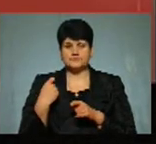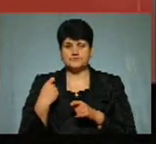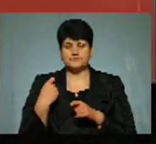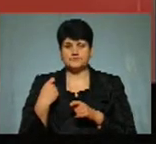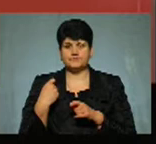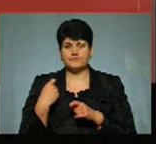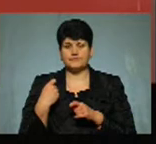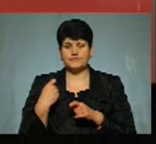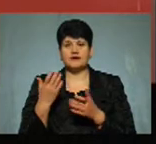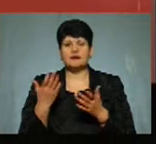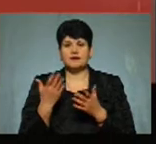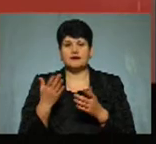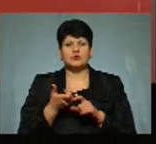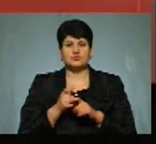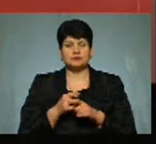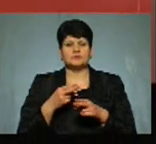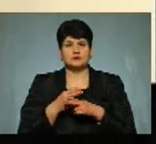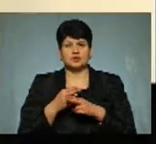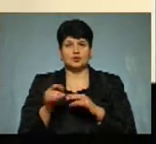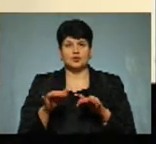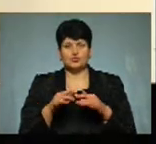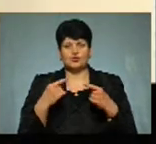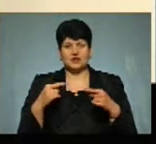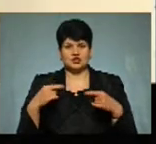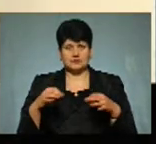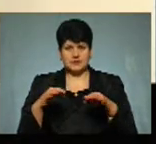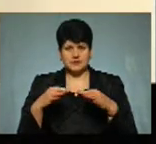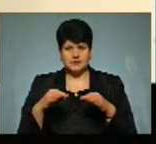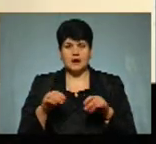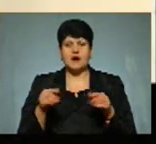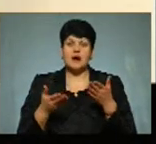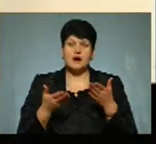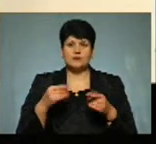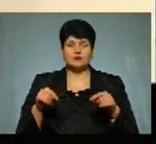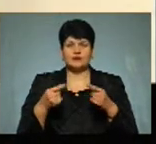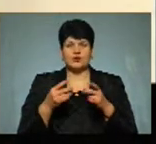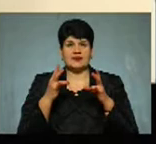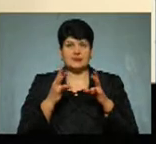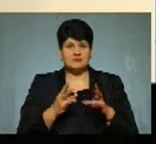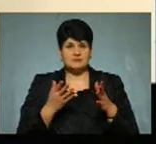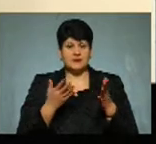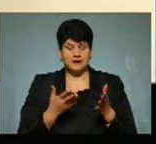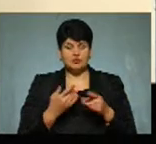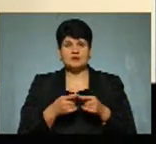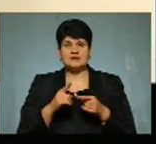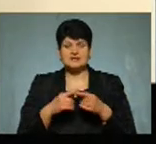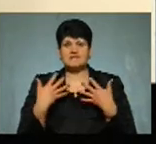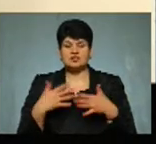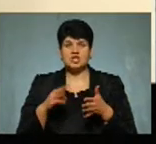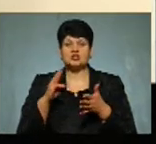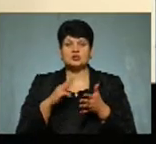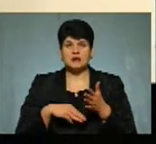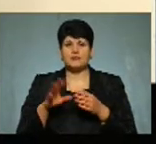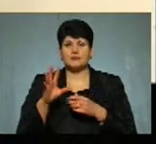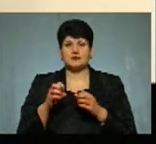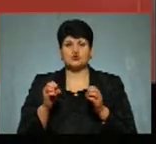порушення, вчинені, які суттєво перешкоджають руху іншим транспортним засобам або створюють небезпеку, це вже штраф